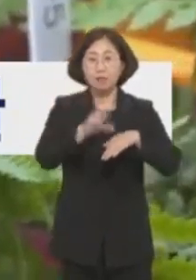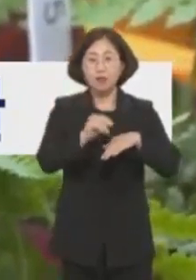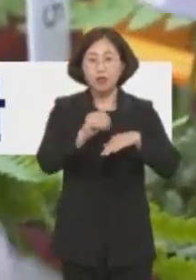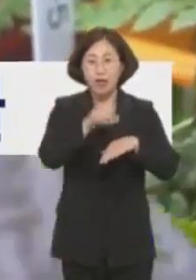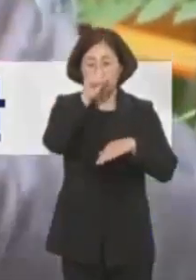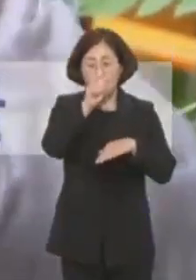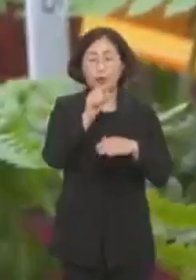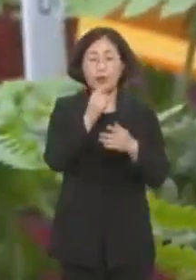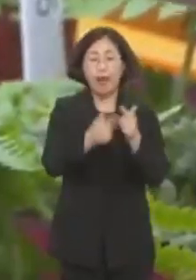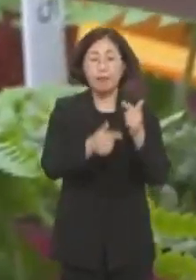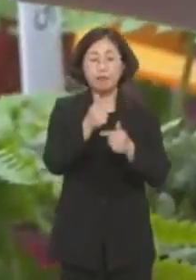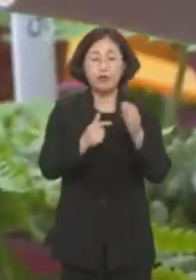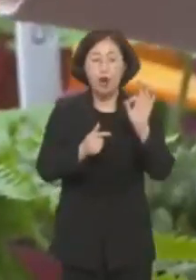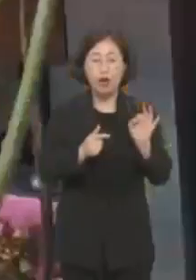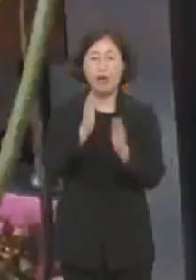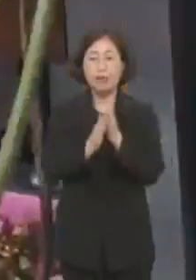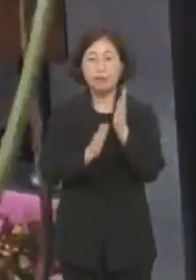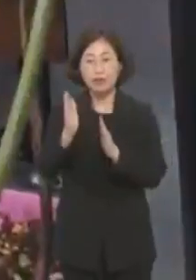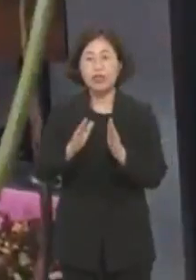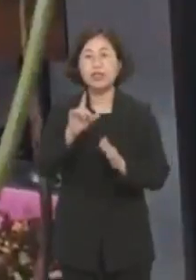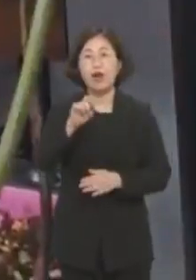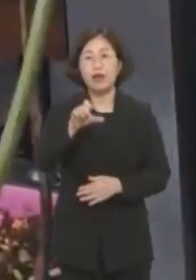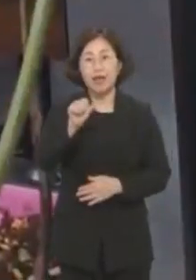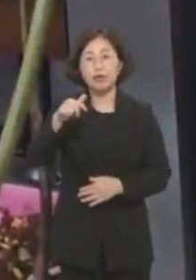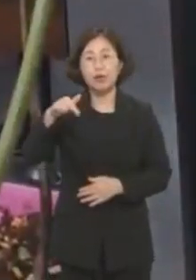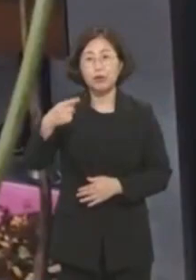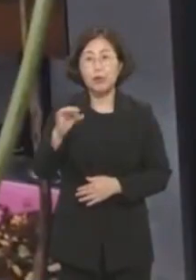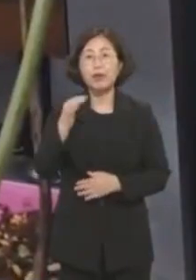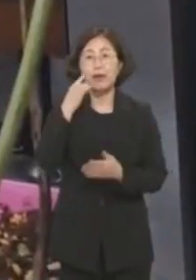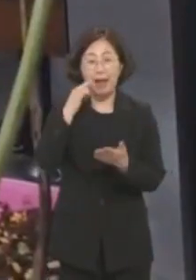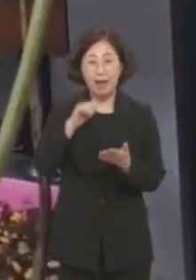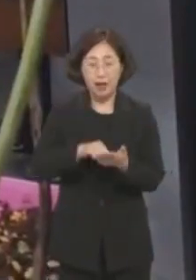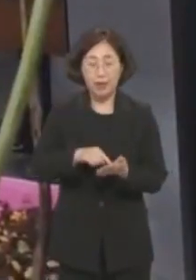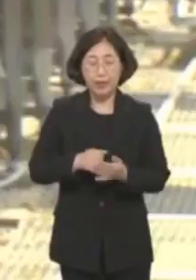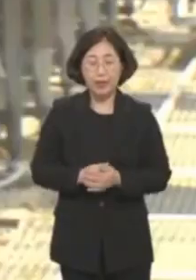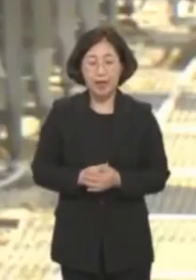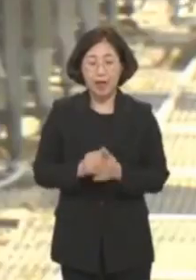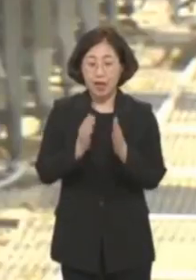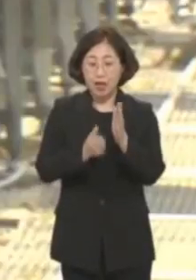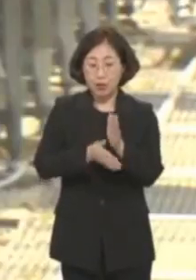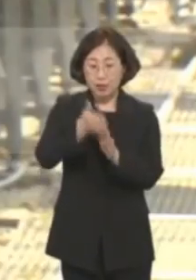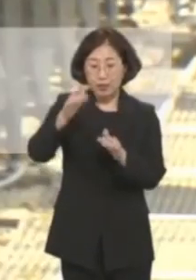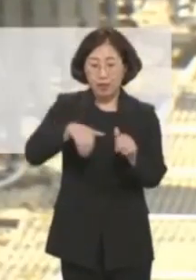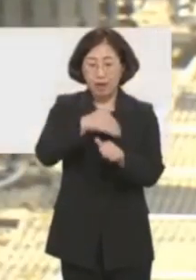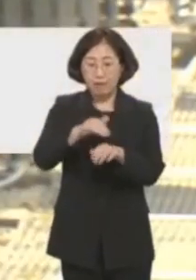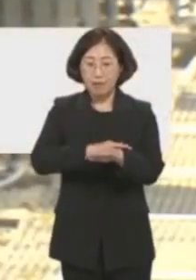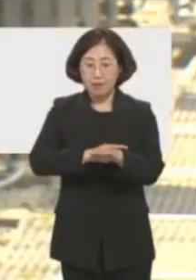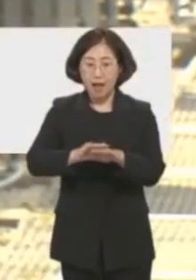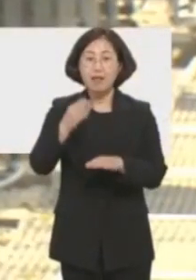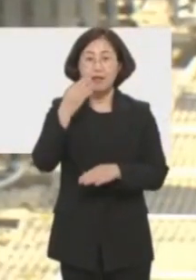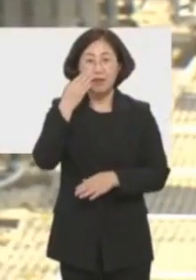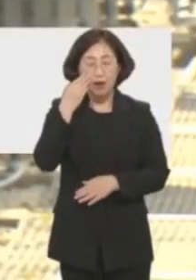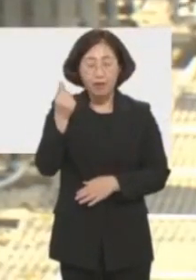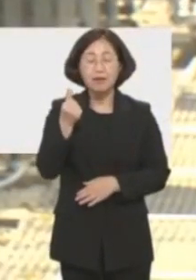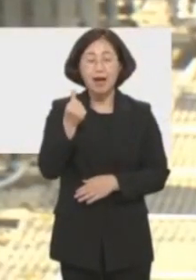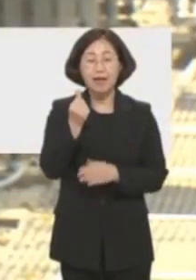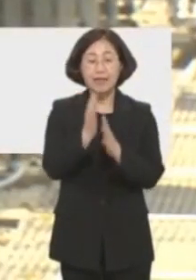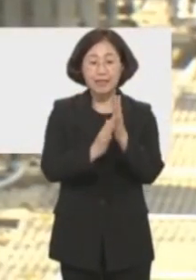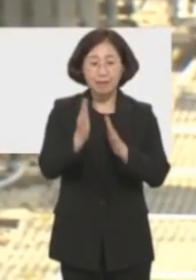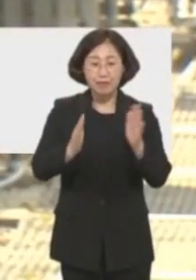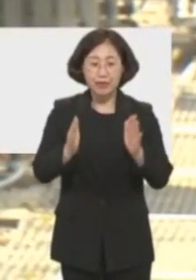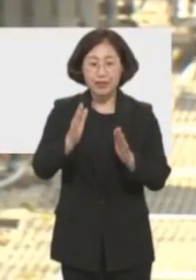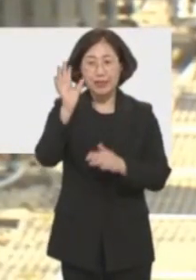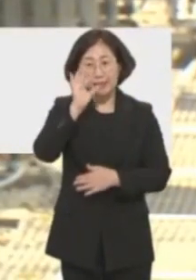10종과 각종 식물 15종을 찾아냈습니다. 도시 환경에 잘 적응할 수 있는 그런 식물들을